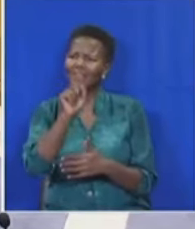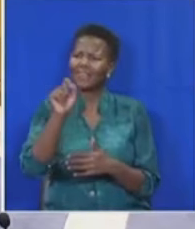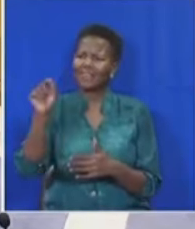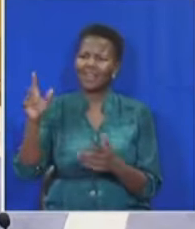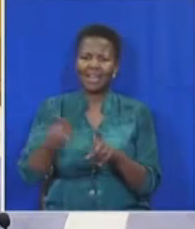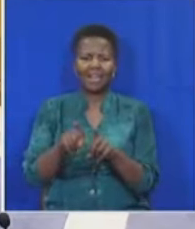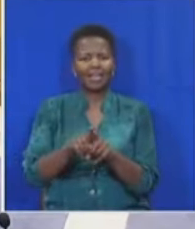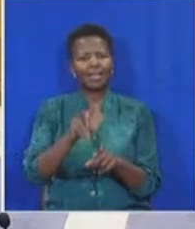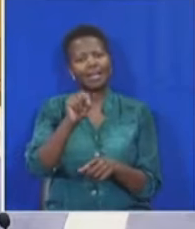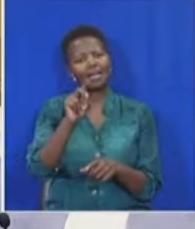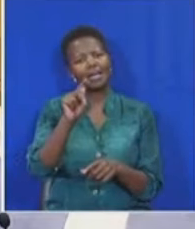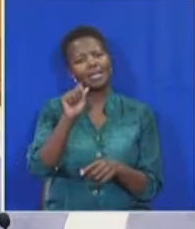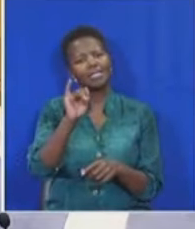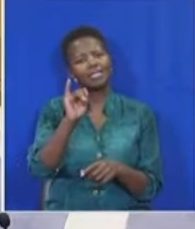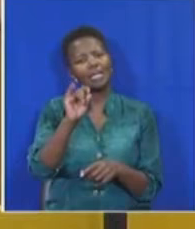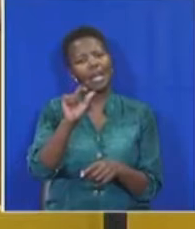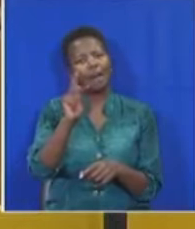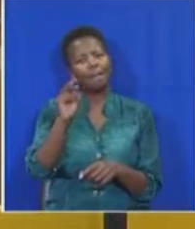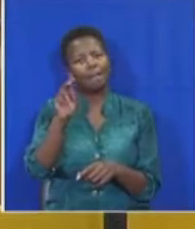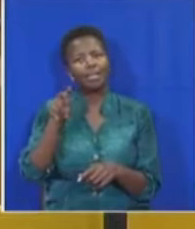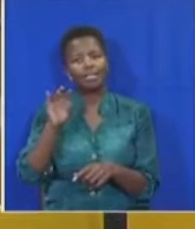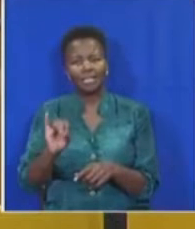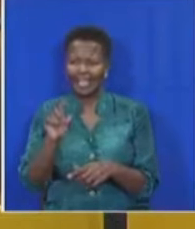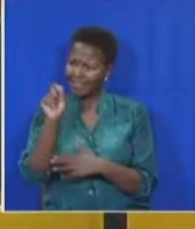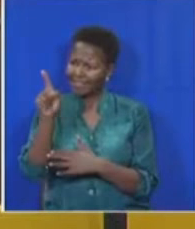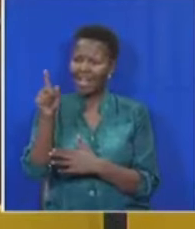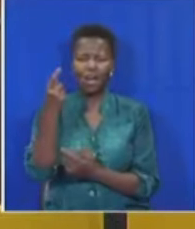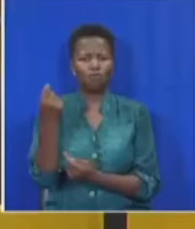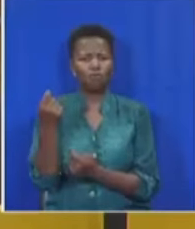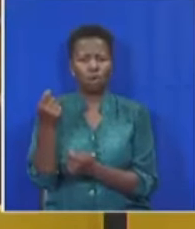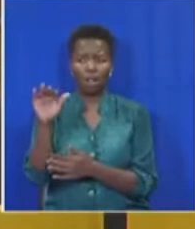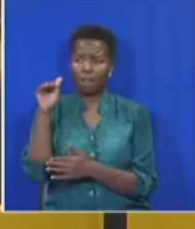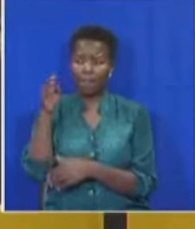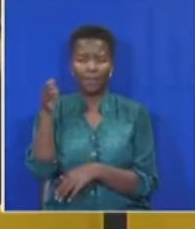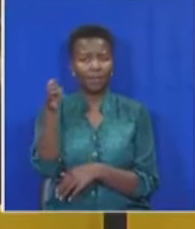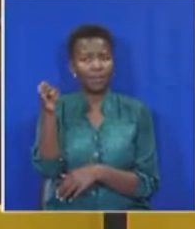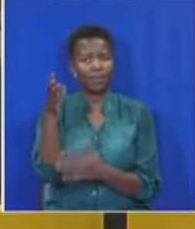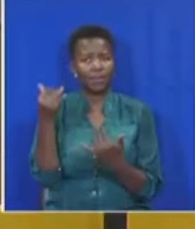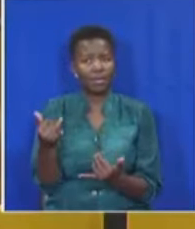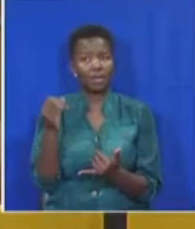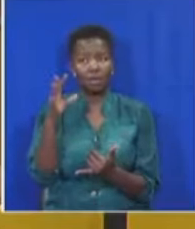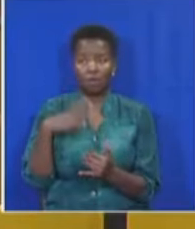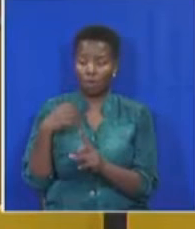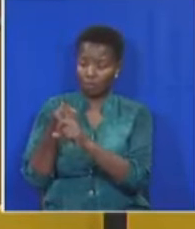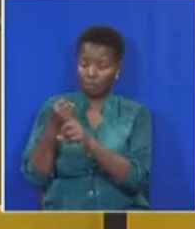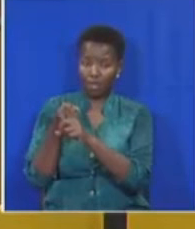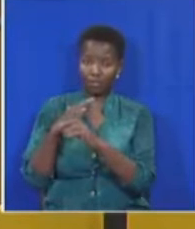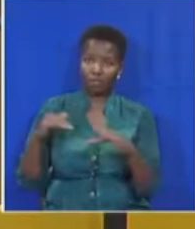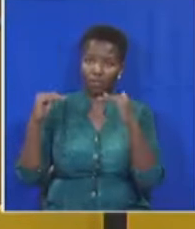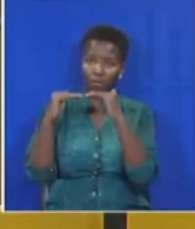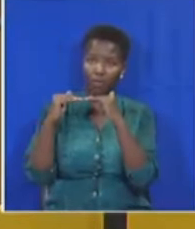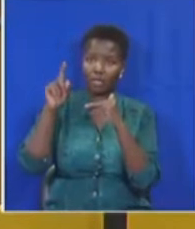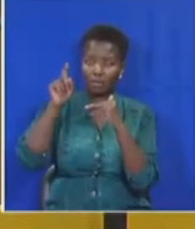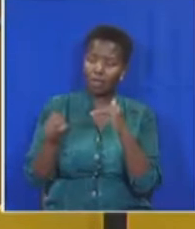abavanayo abafuna kulinganwe abayikhumbulayo izolo labo nezabo iimisteyiki bangathi